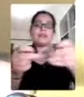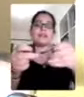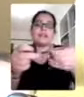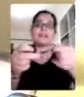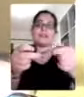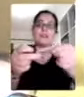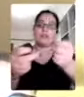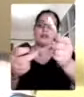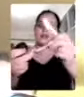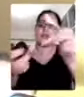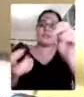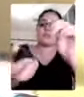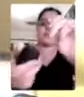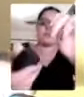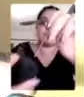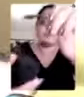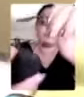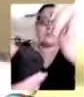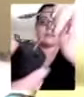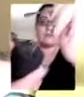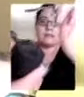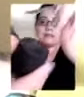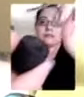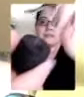gibi. Sesini duyuyor musunuz bilemiyorum.